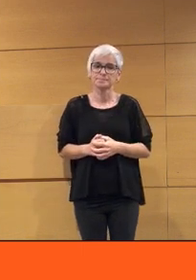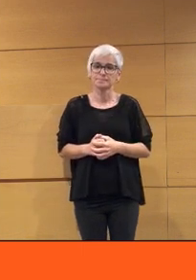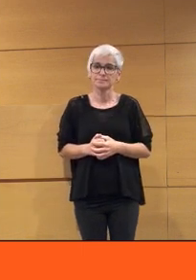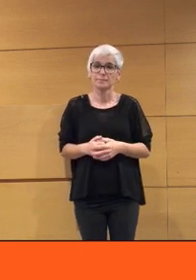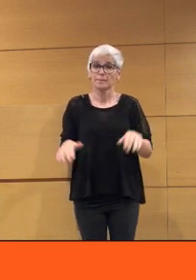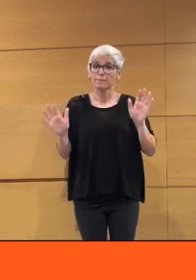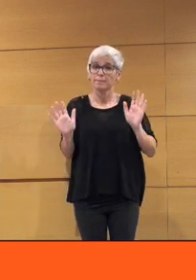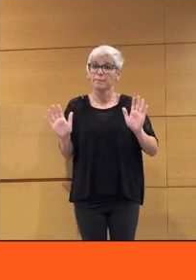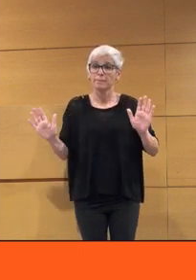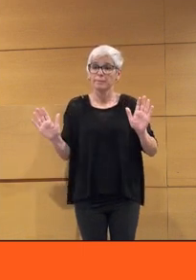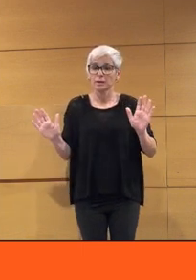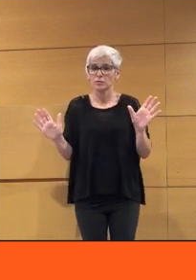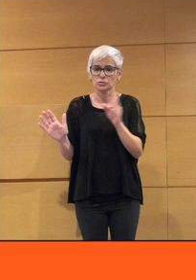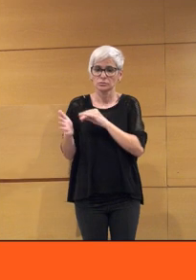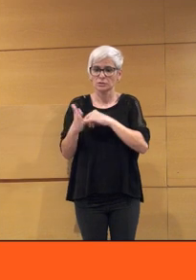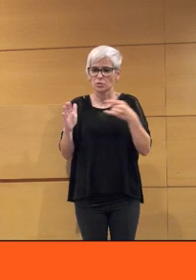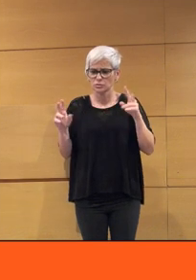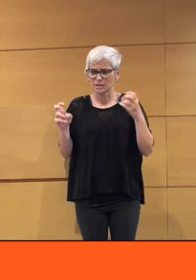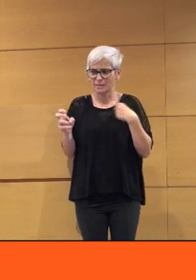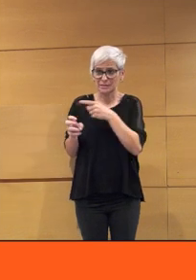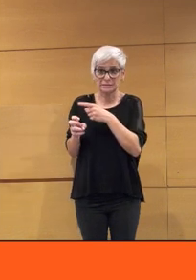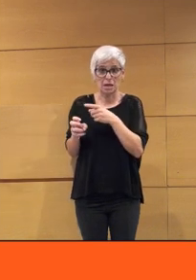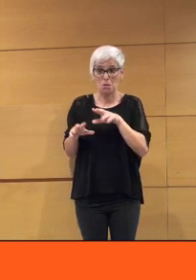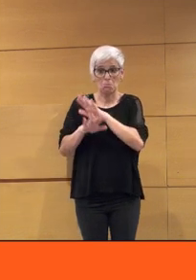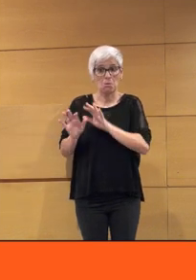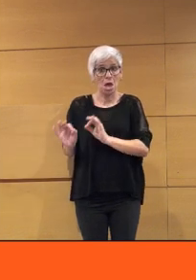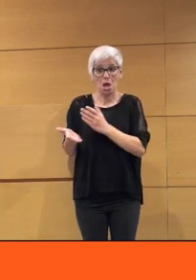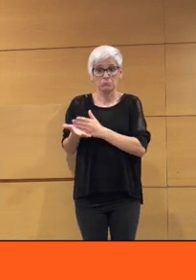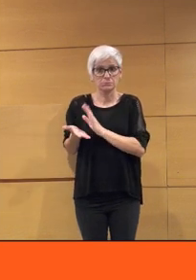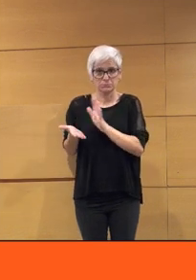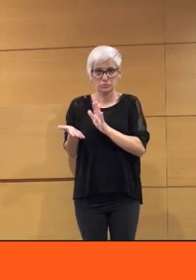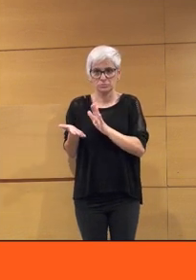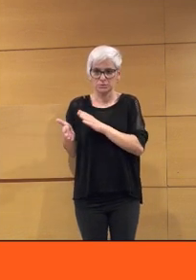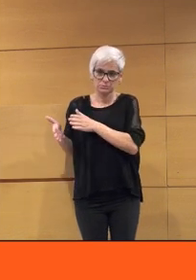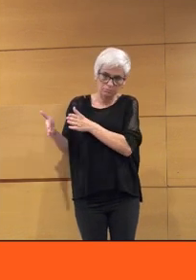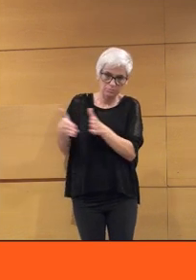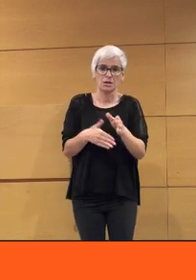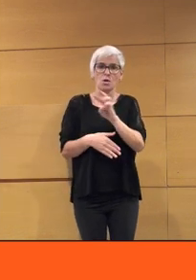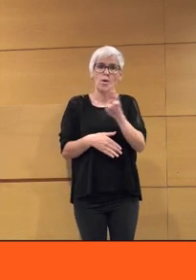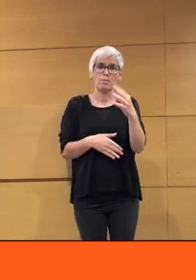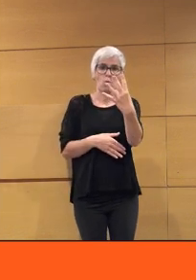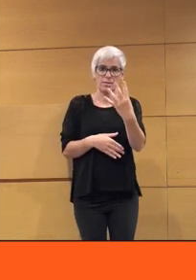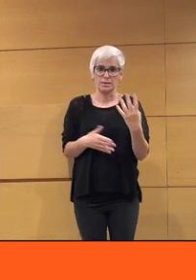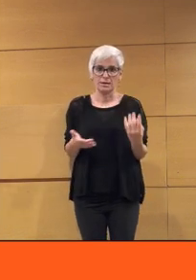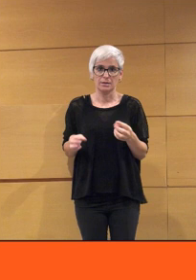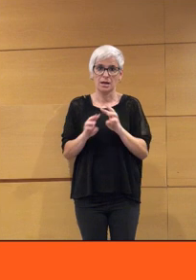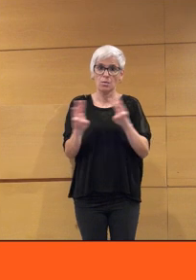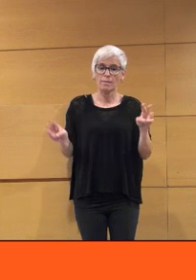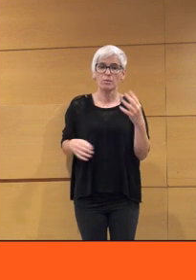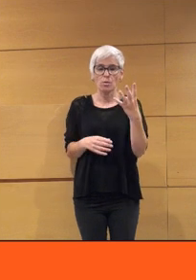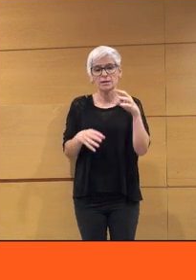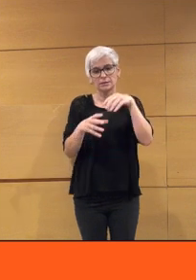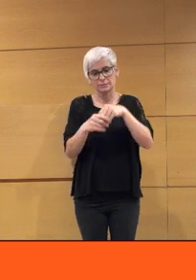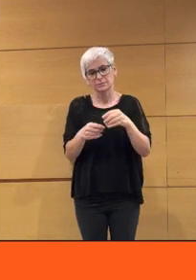Però tota aquesta tecnologia va més enllà. En realitat ens anem cap a la web 4. I a la web 4, en aquí